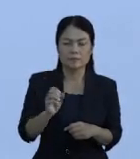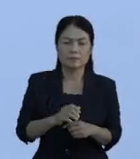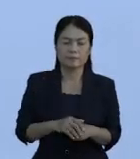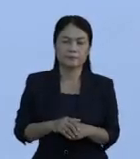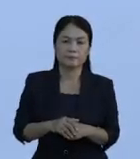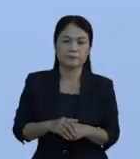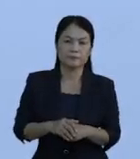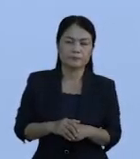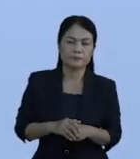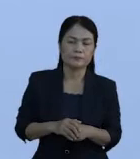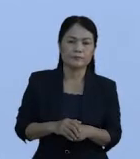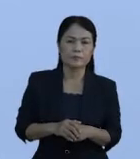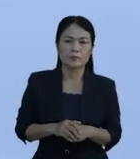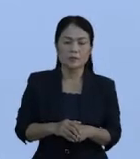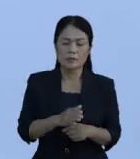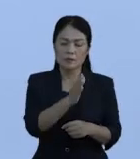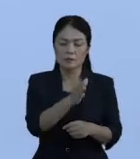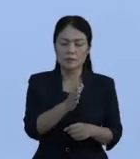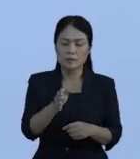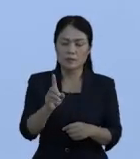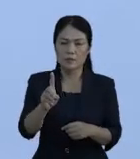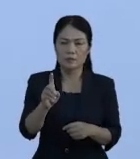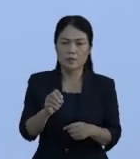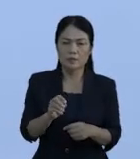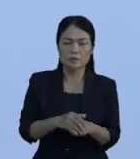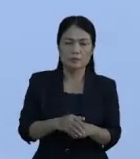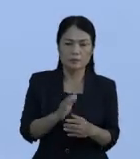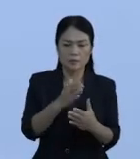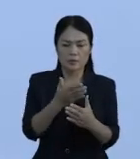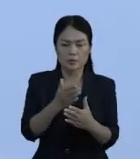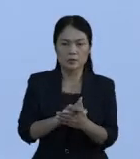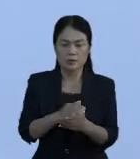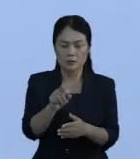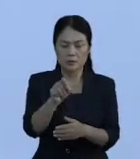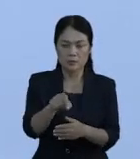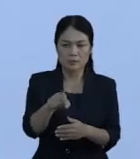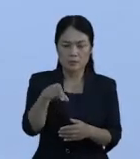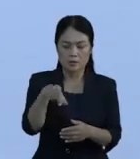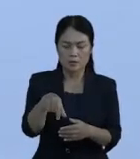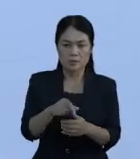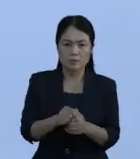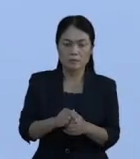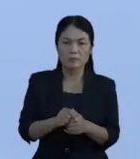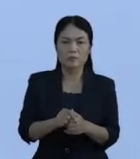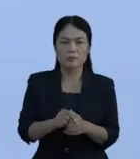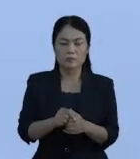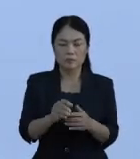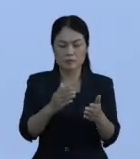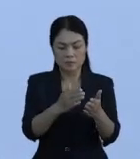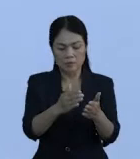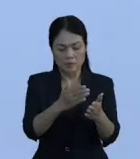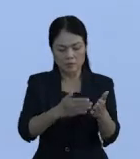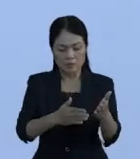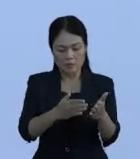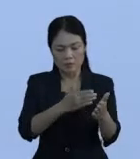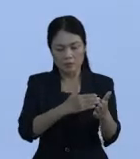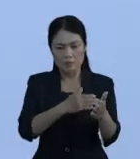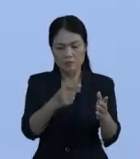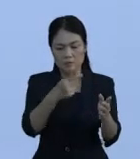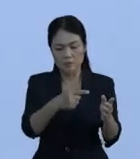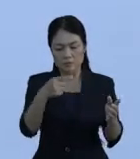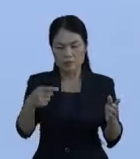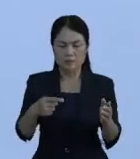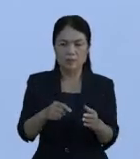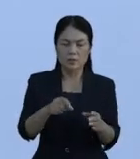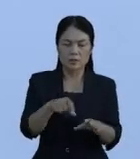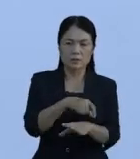đọp chấn đọp lò chấn mi chấm nói con ấy cứ ao dương bằng cốt trắng trống tùng liên là con đấy và